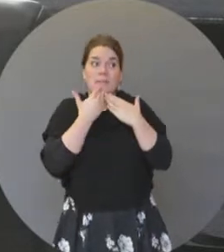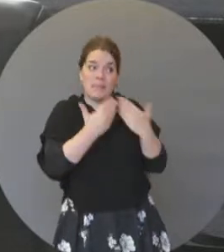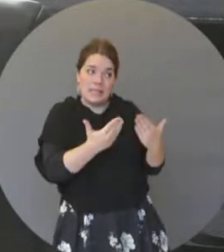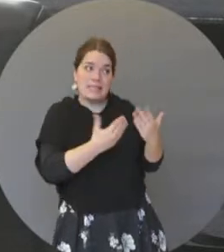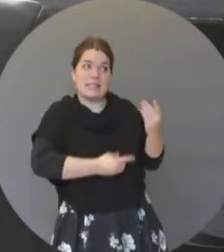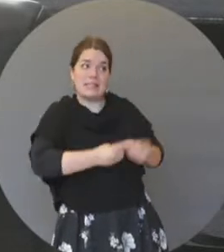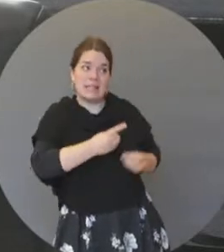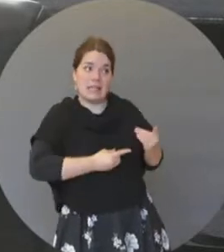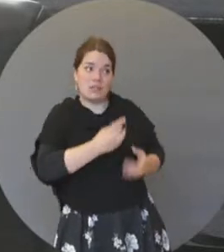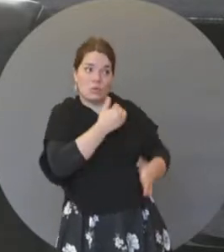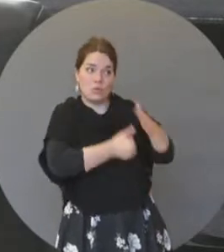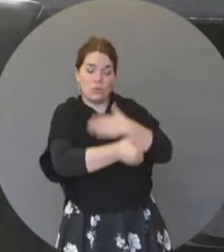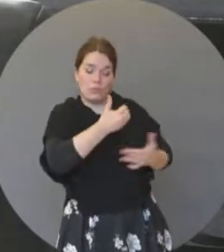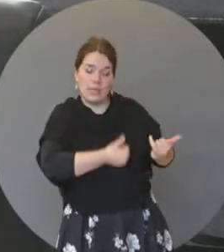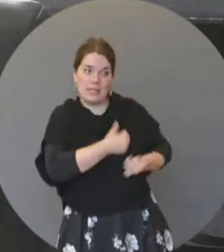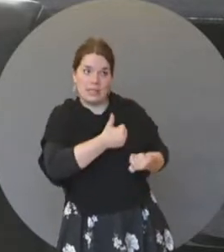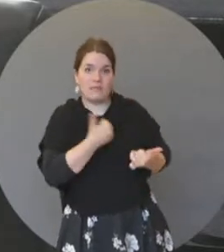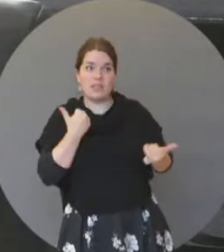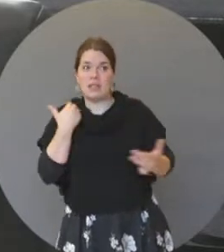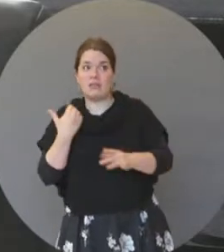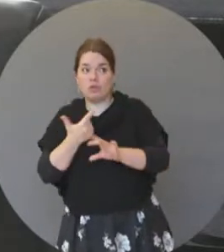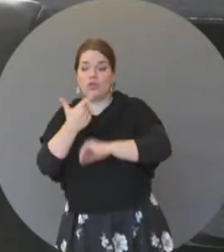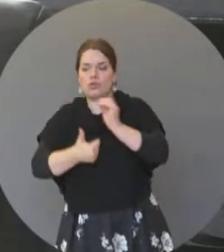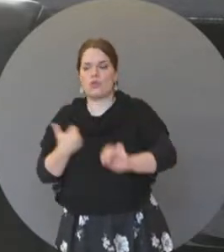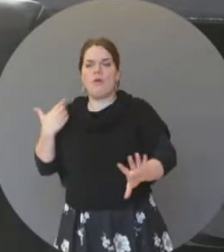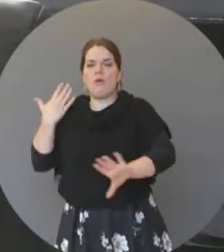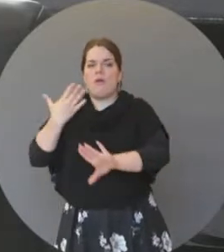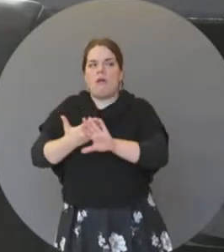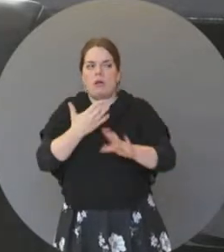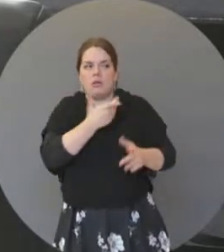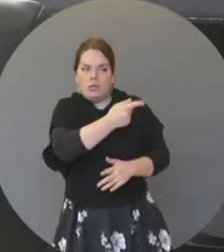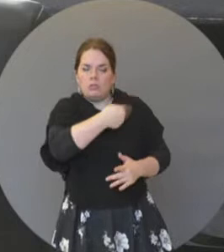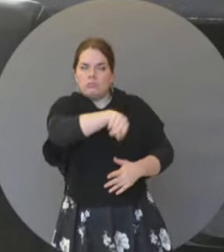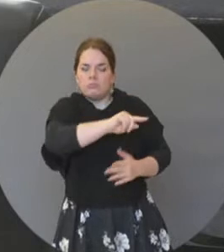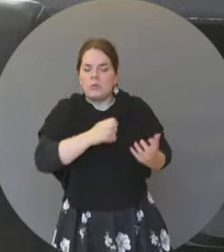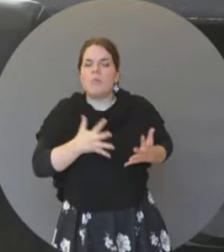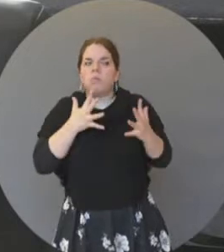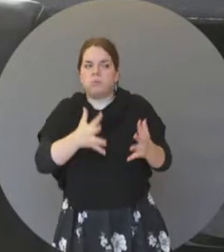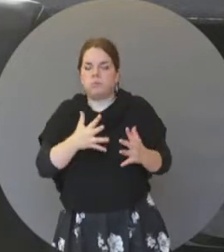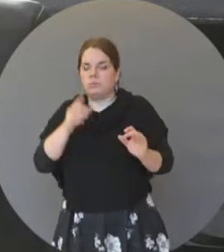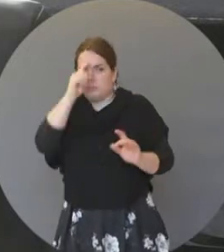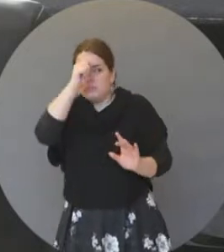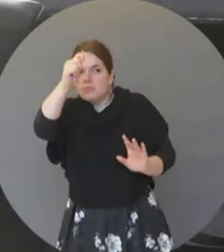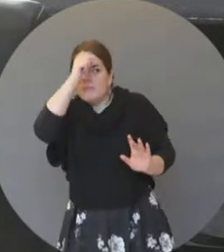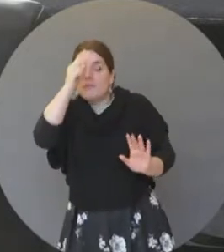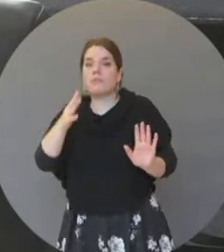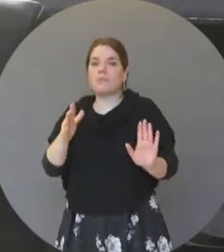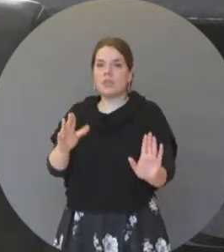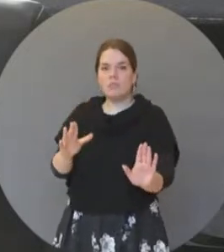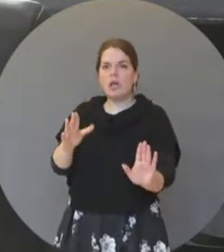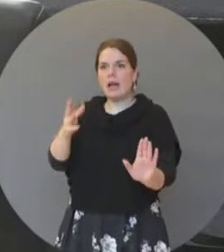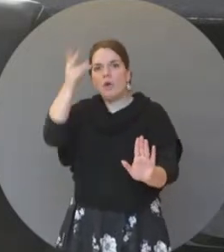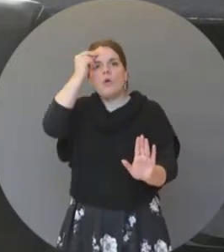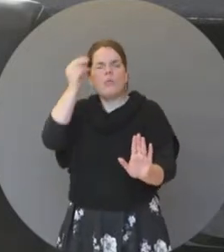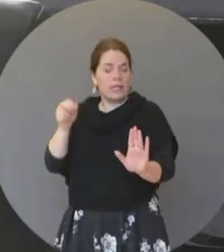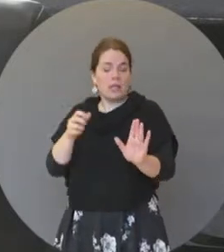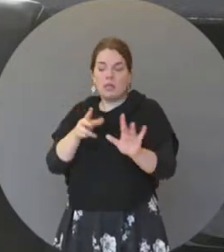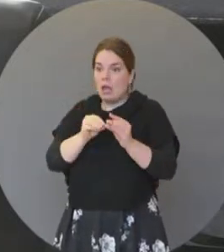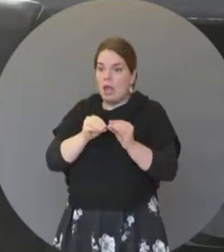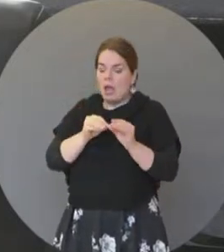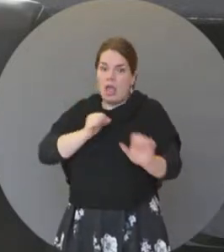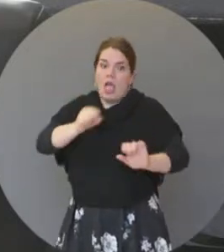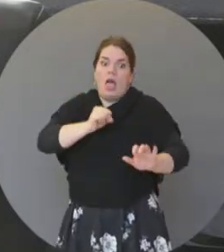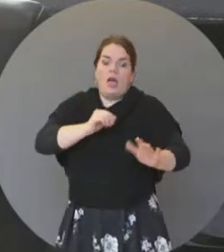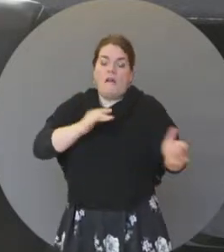des services pour tout le travail qui est fait depuis deux ans cela étant j'ai bien compris qu'on ne devait pas se précipiter sur ce sujet important